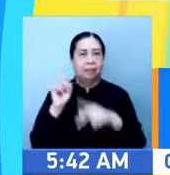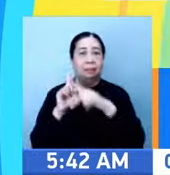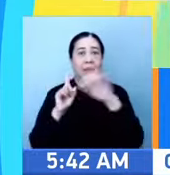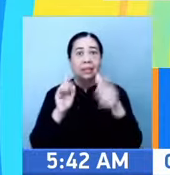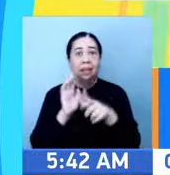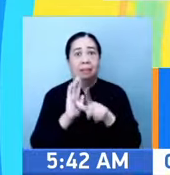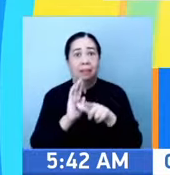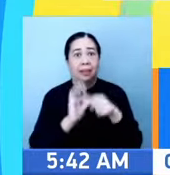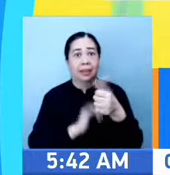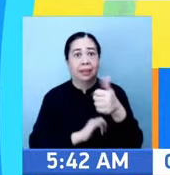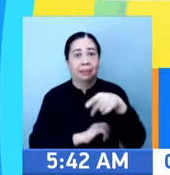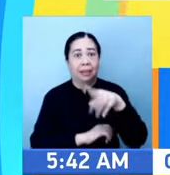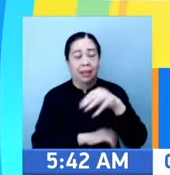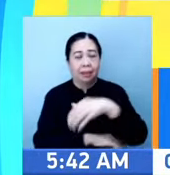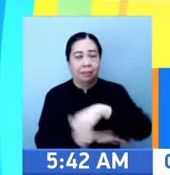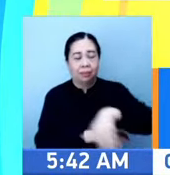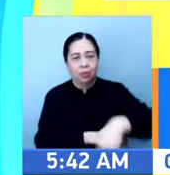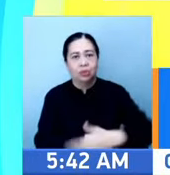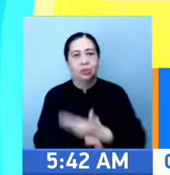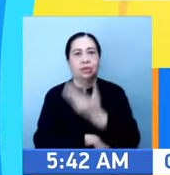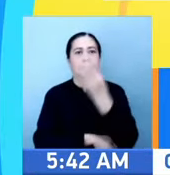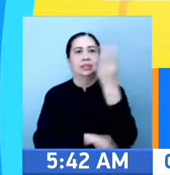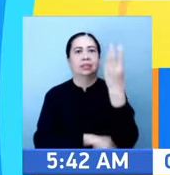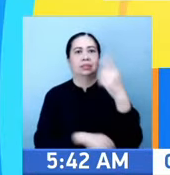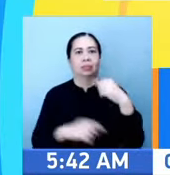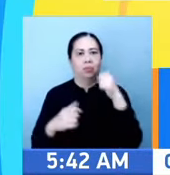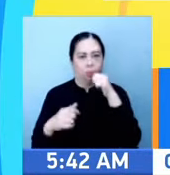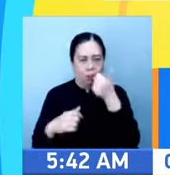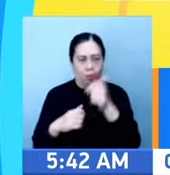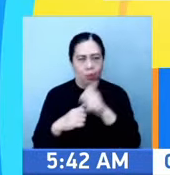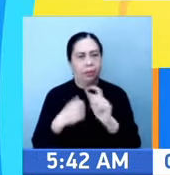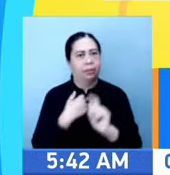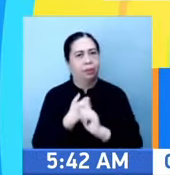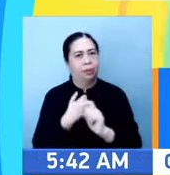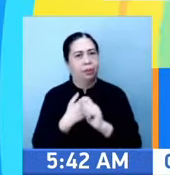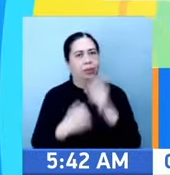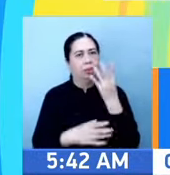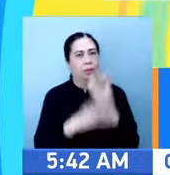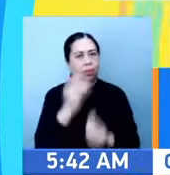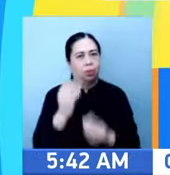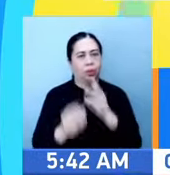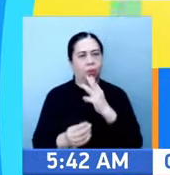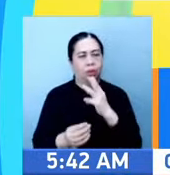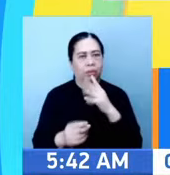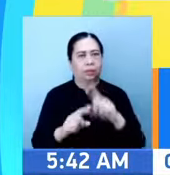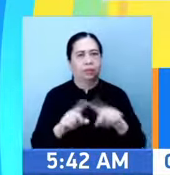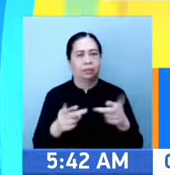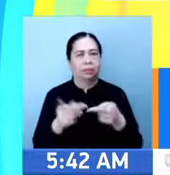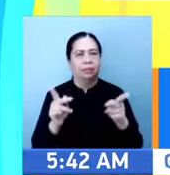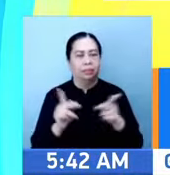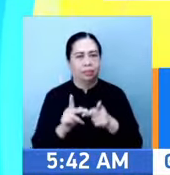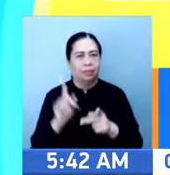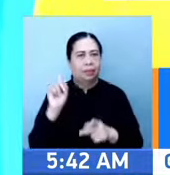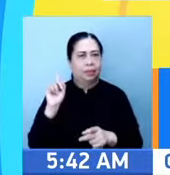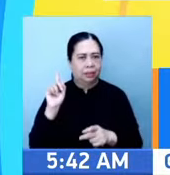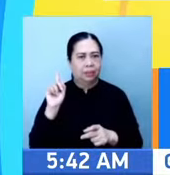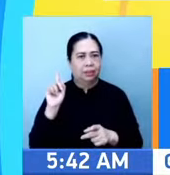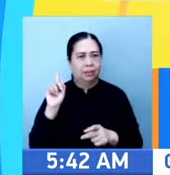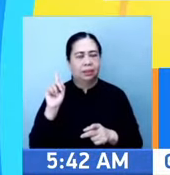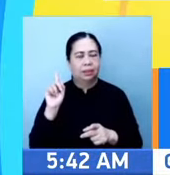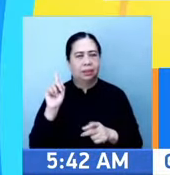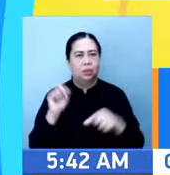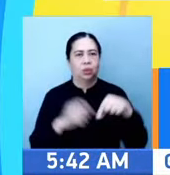alas 6 ng umaga bukas. Pansamantala rin mawawala ng tubig sa ilang lugar sa barangay sa Quezon